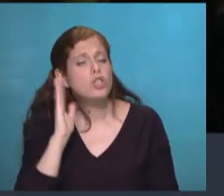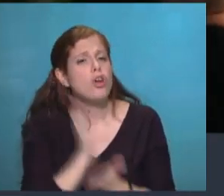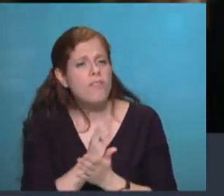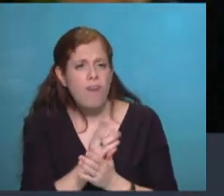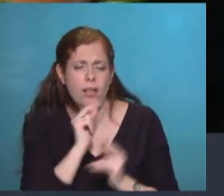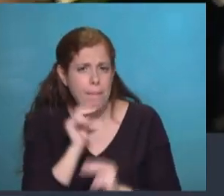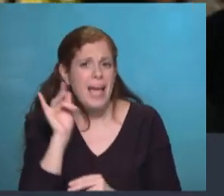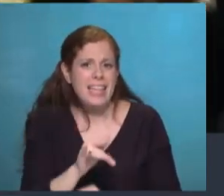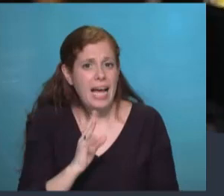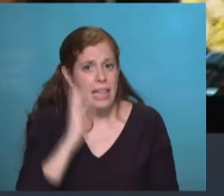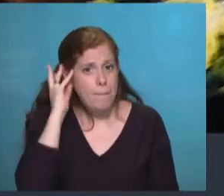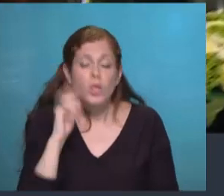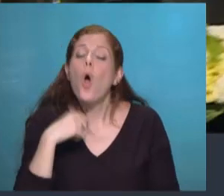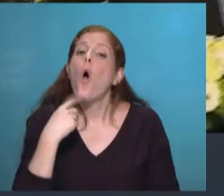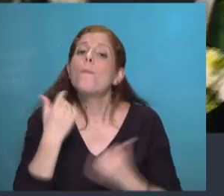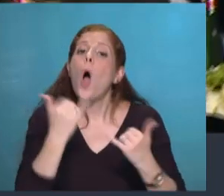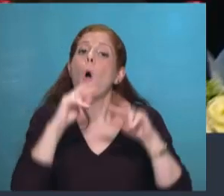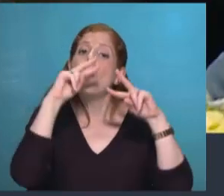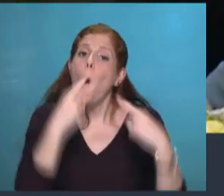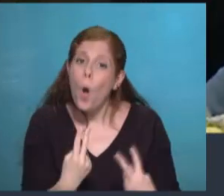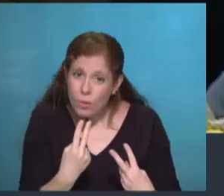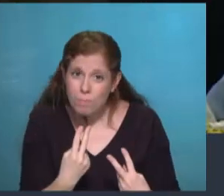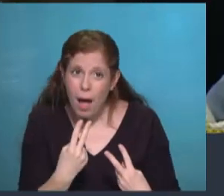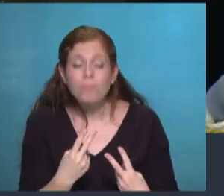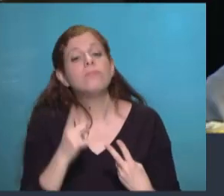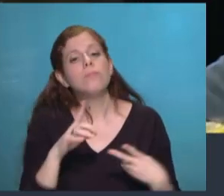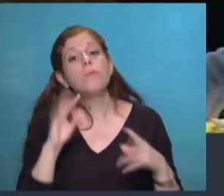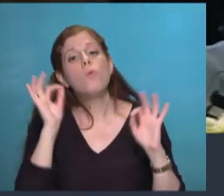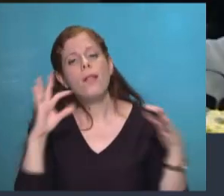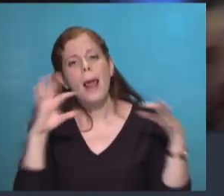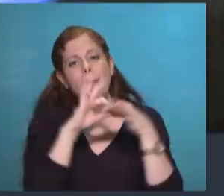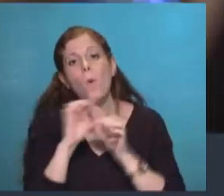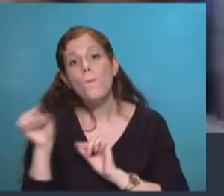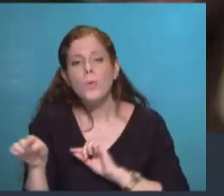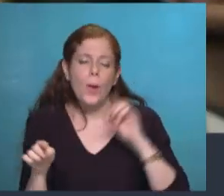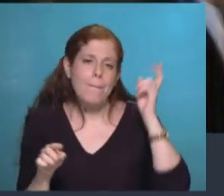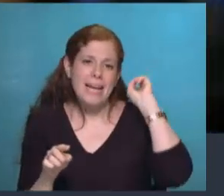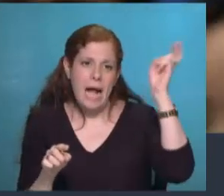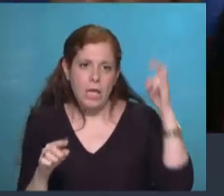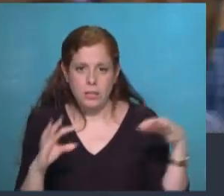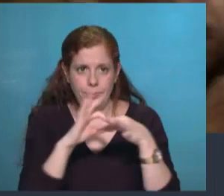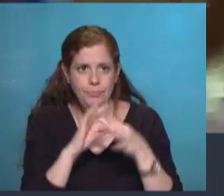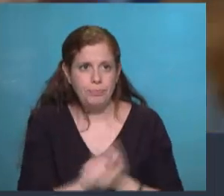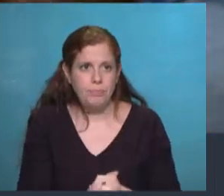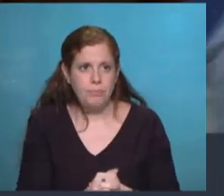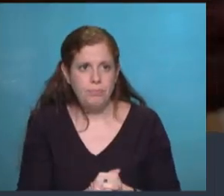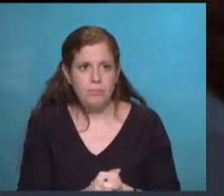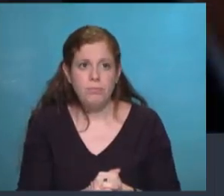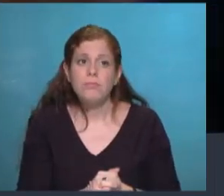גם היום על הדברים שאמר נגד לפיד ועל החיבור בינו לבין גנץ. אסור לבזות, אבל ברגע שבצערי הרב,